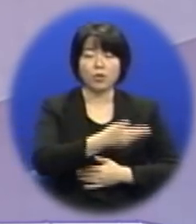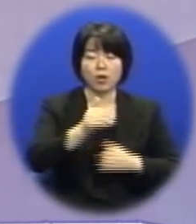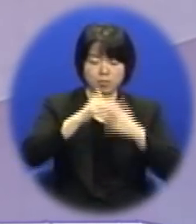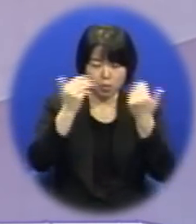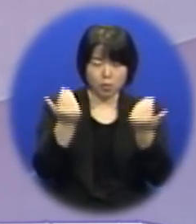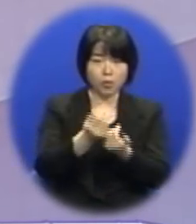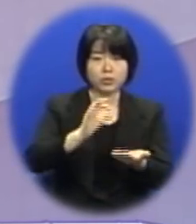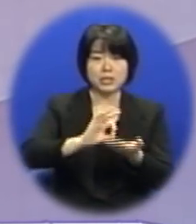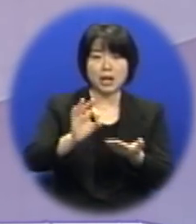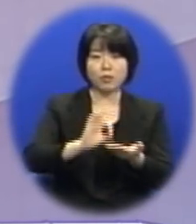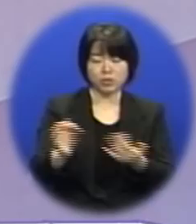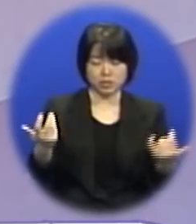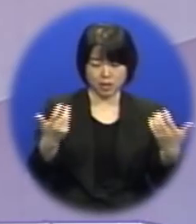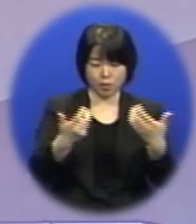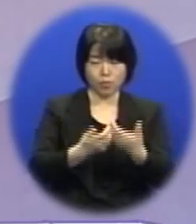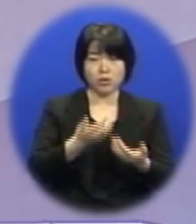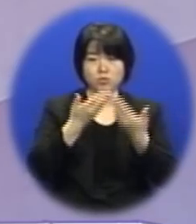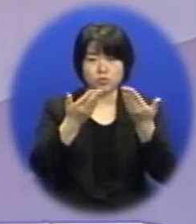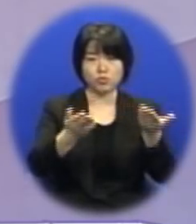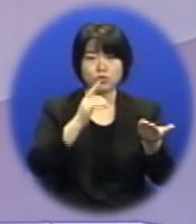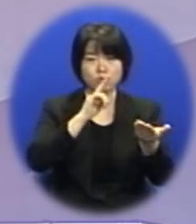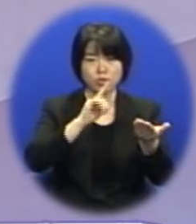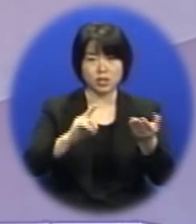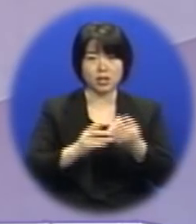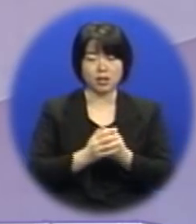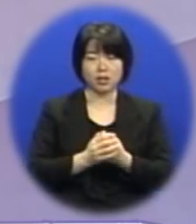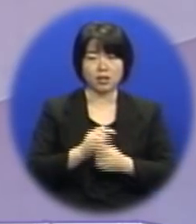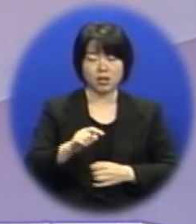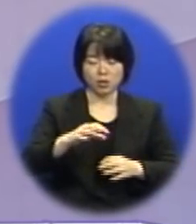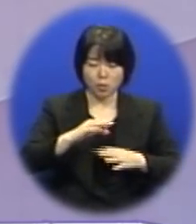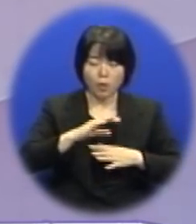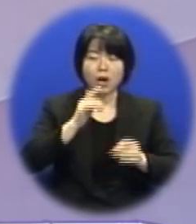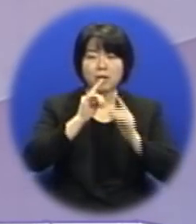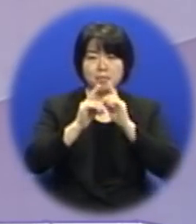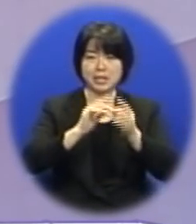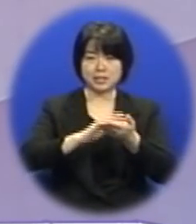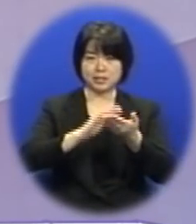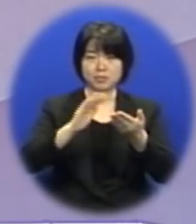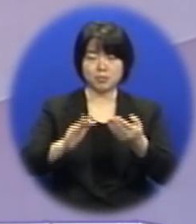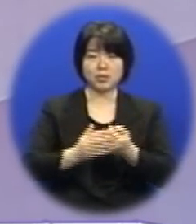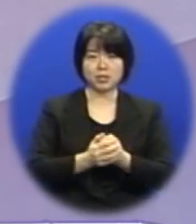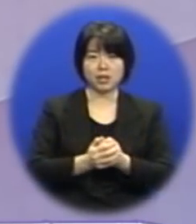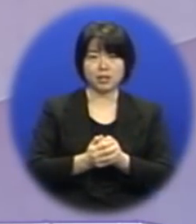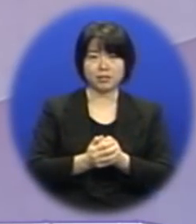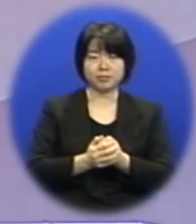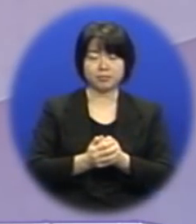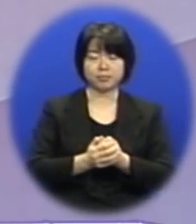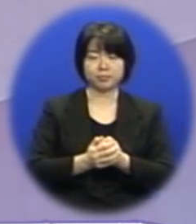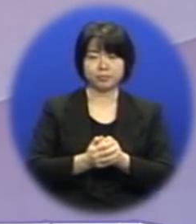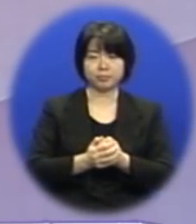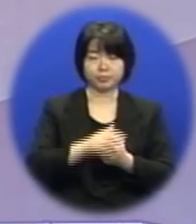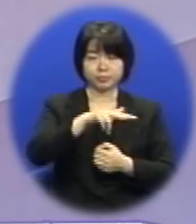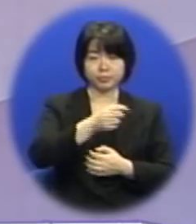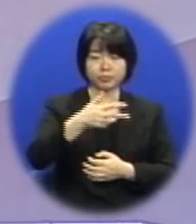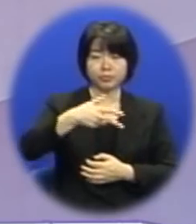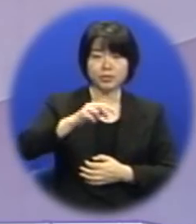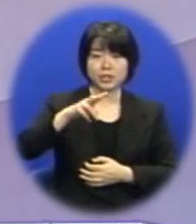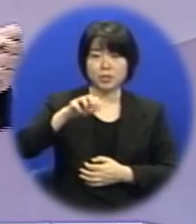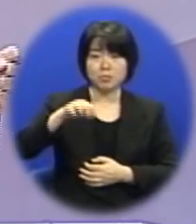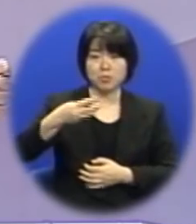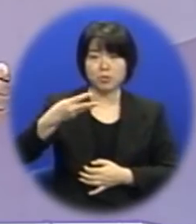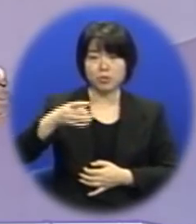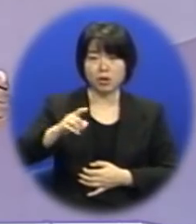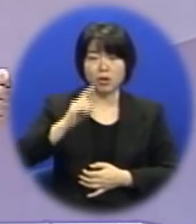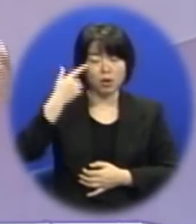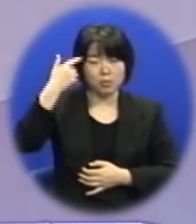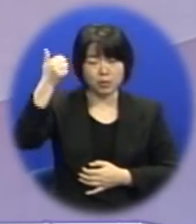채우시리라. 이게 정말 놀라운 말씀이잖아요. 이 조지 밀러 목사님이 그냥